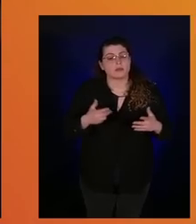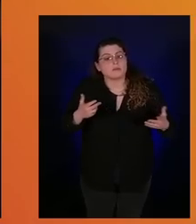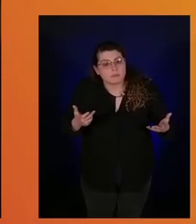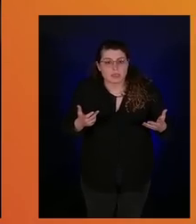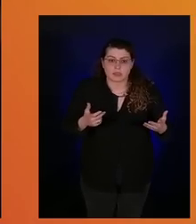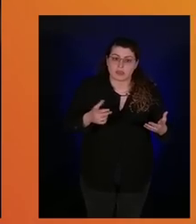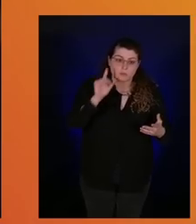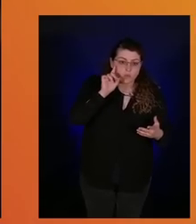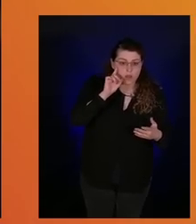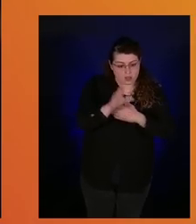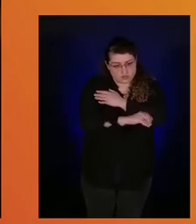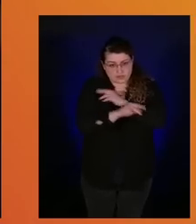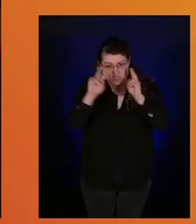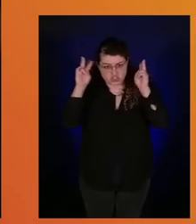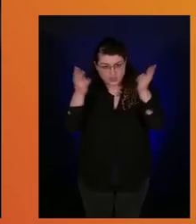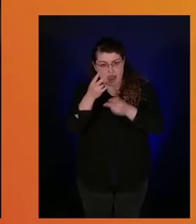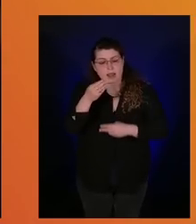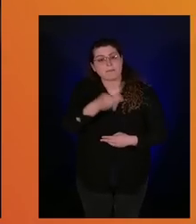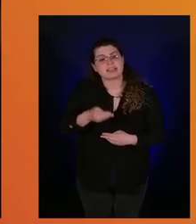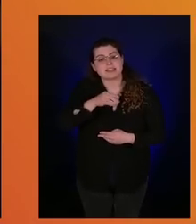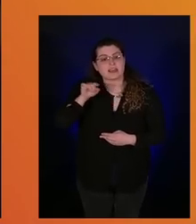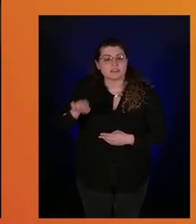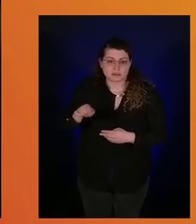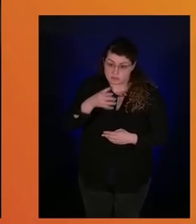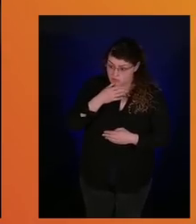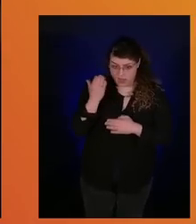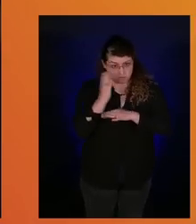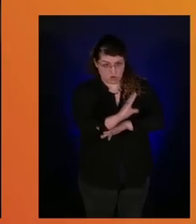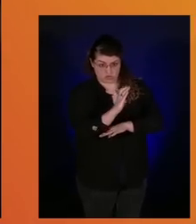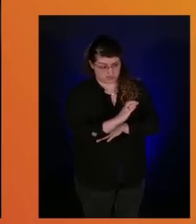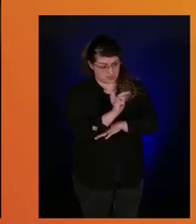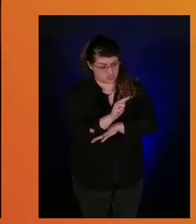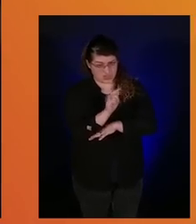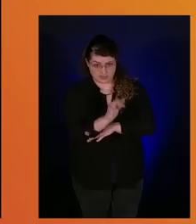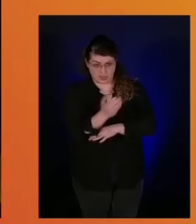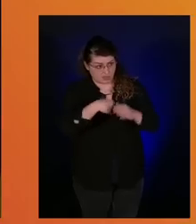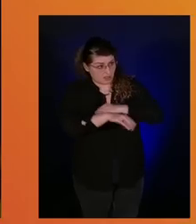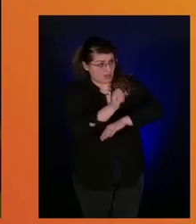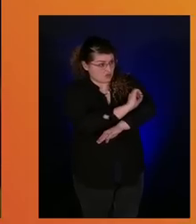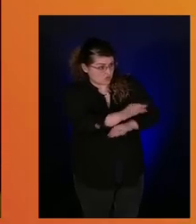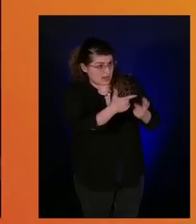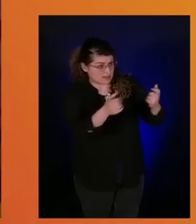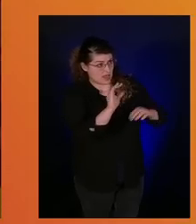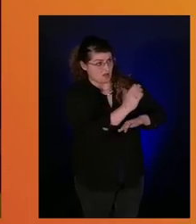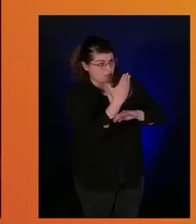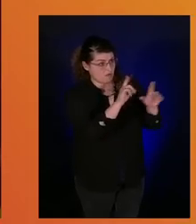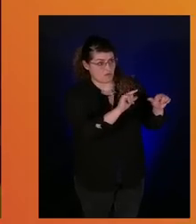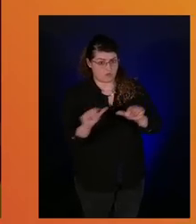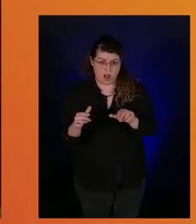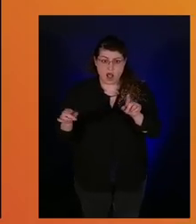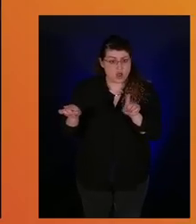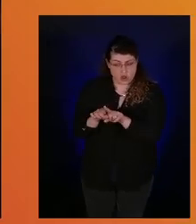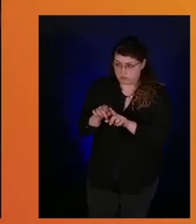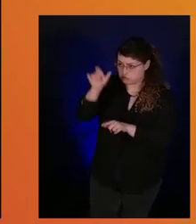Philippe Martinez a-t-il pu afficher la CGT dans les médias et être favorable, tout comme Berger, à